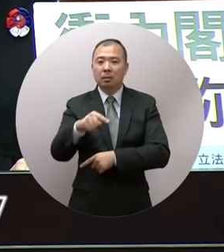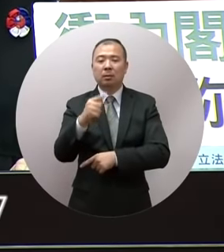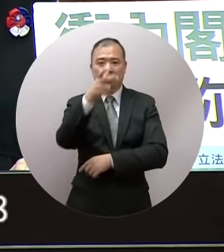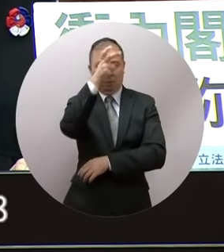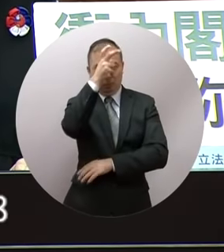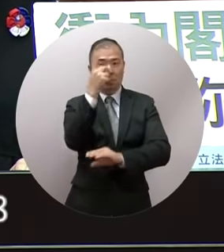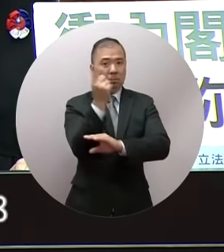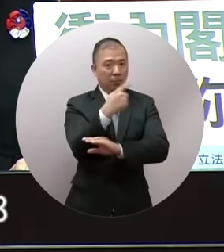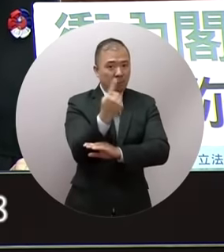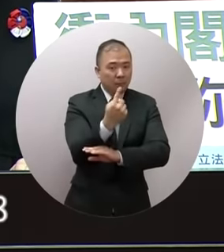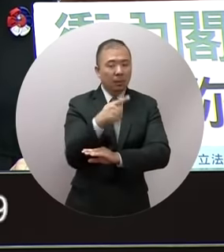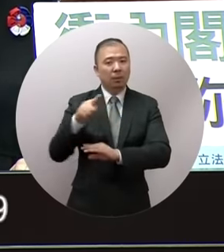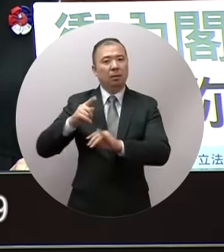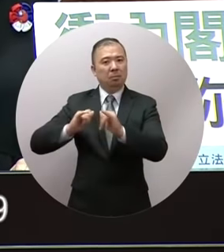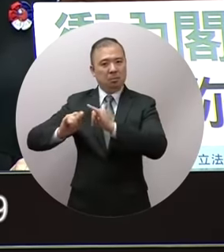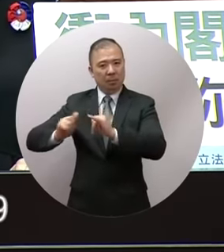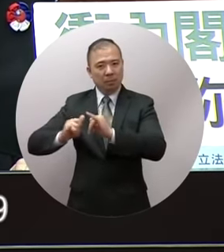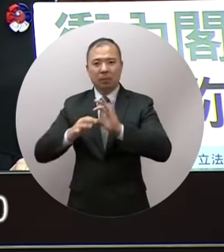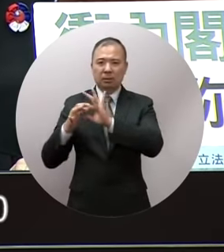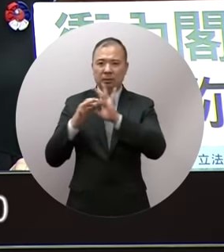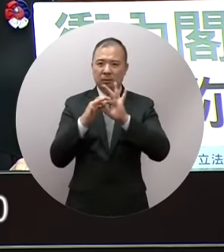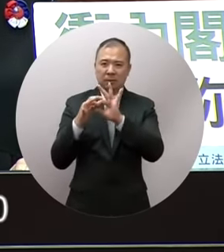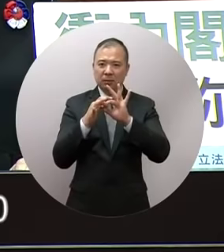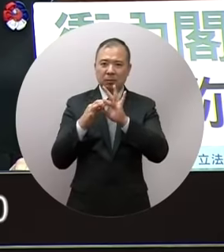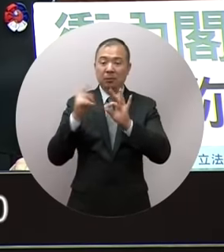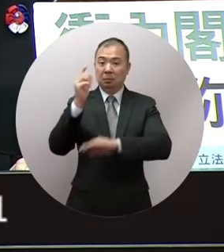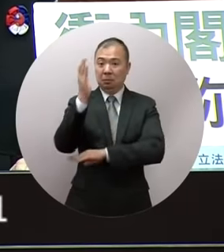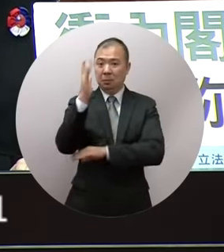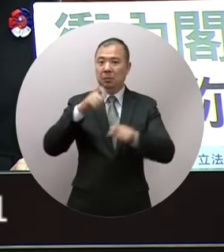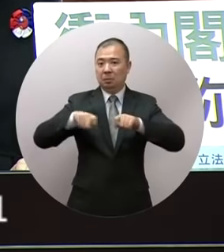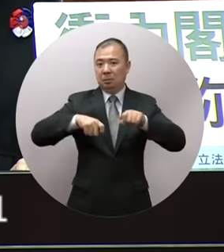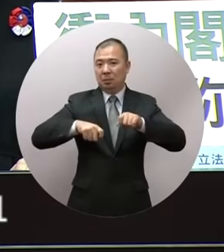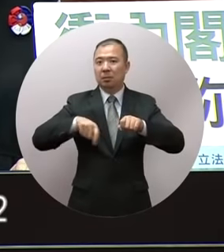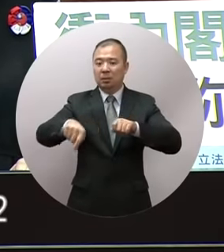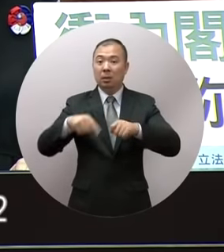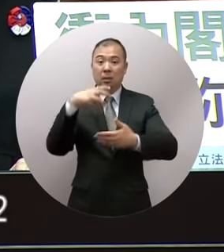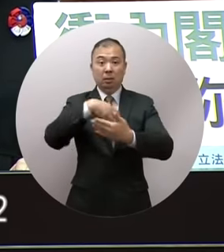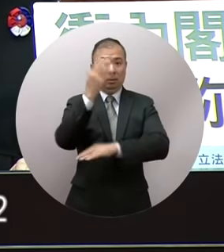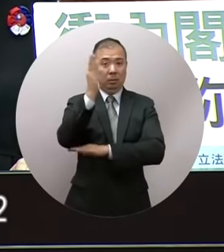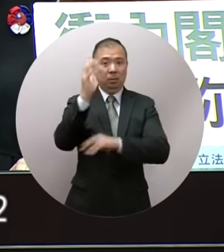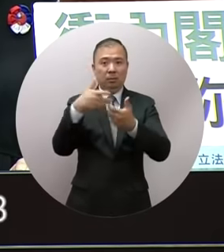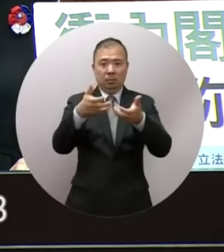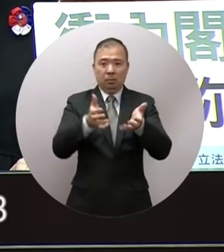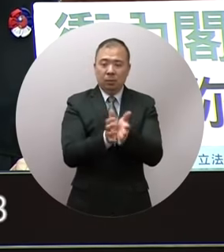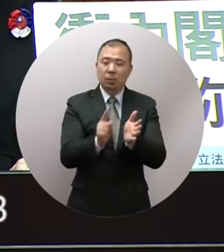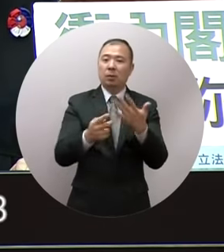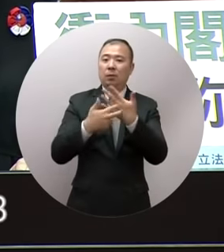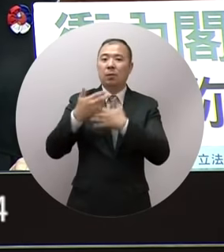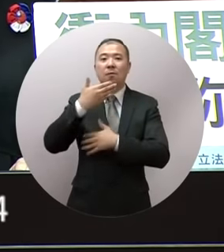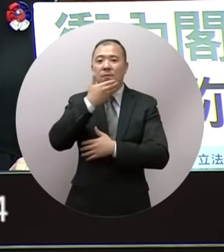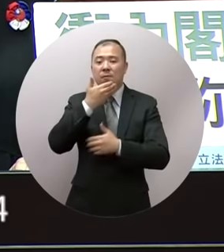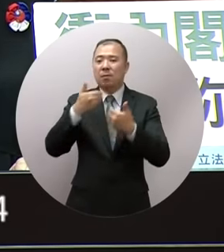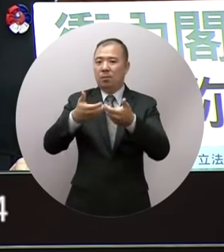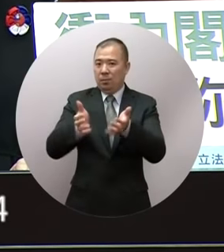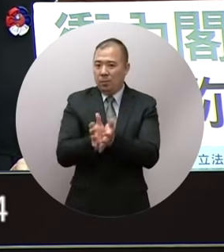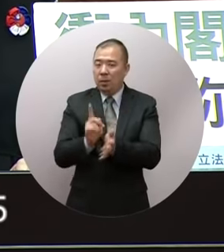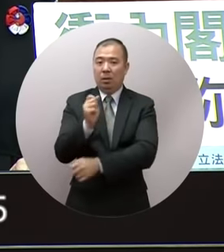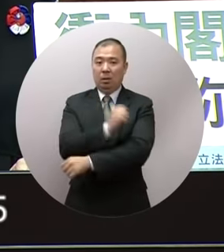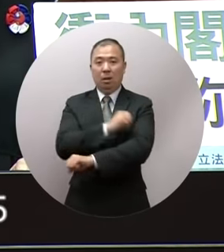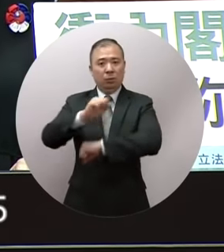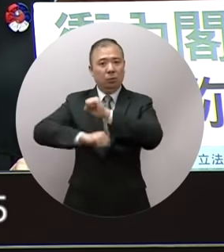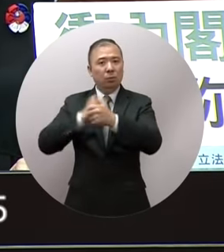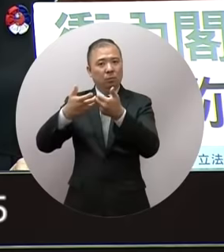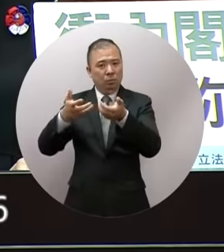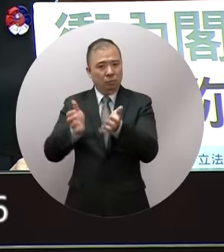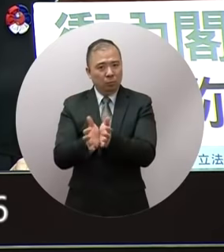劳工相关的很多的政策，也获得了包括我们内政部、卫福部、劳动部，很